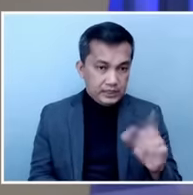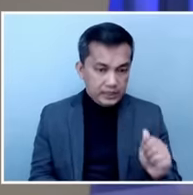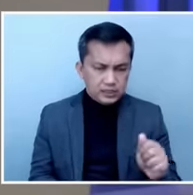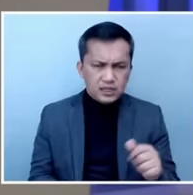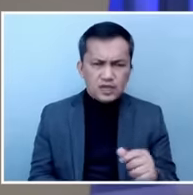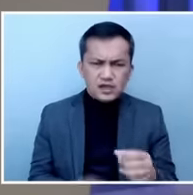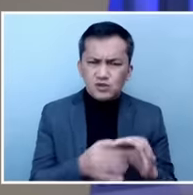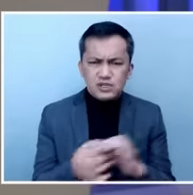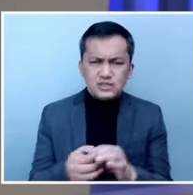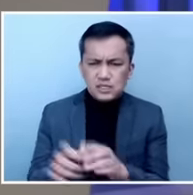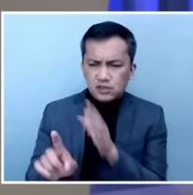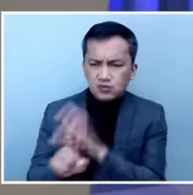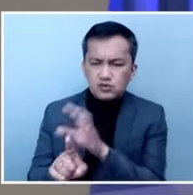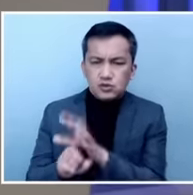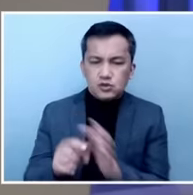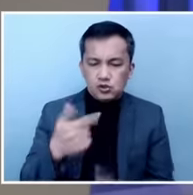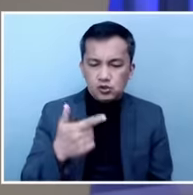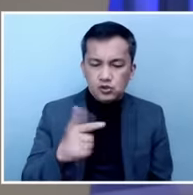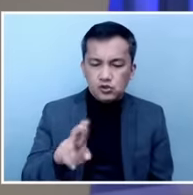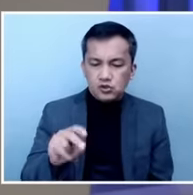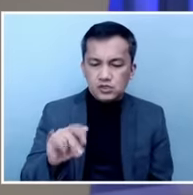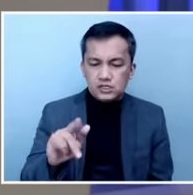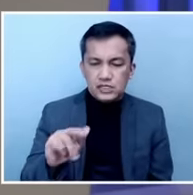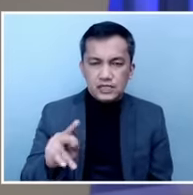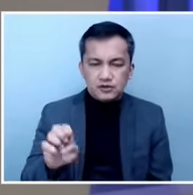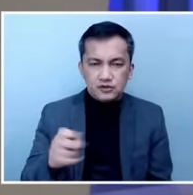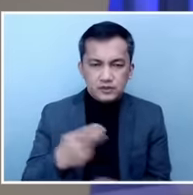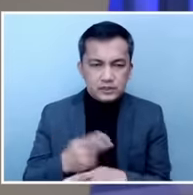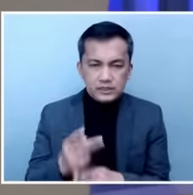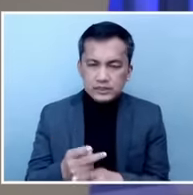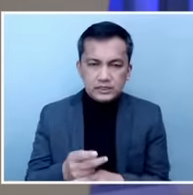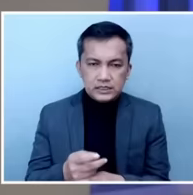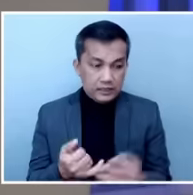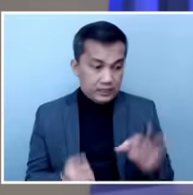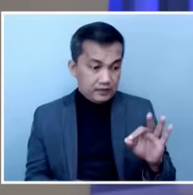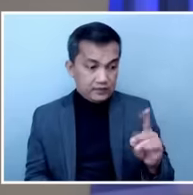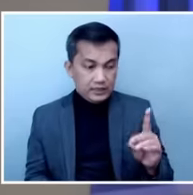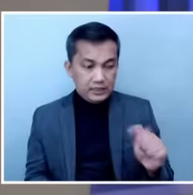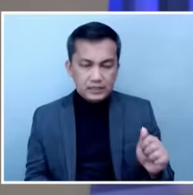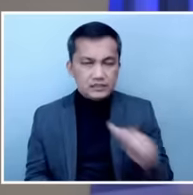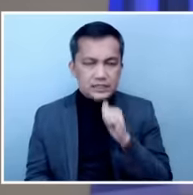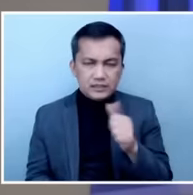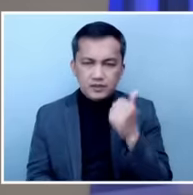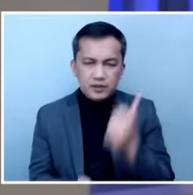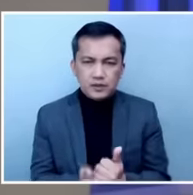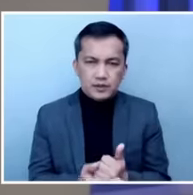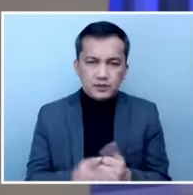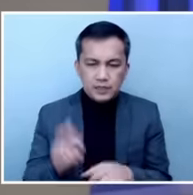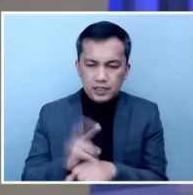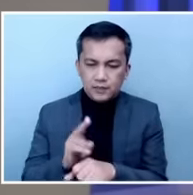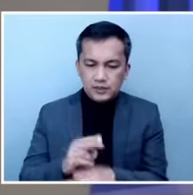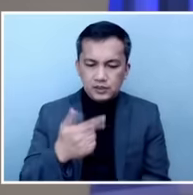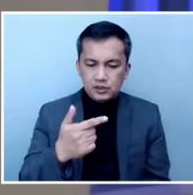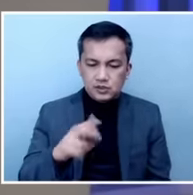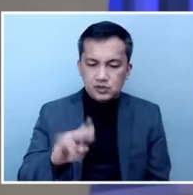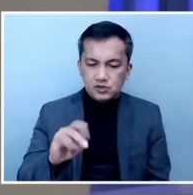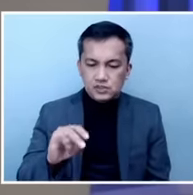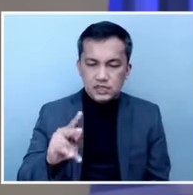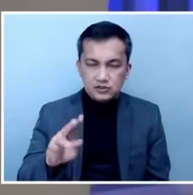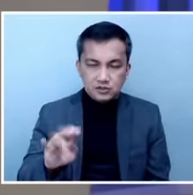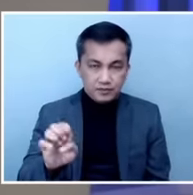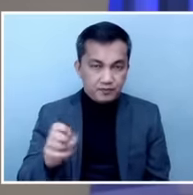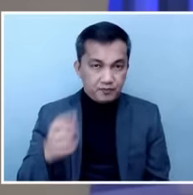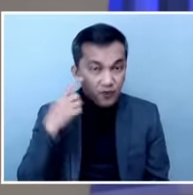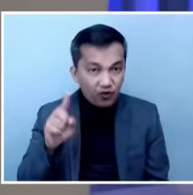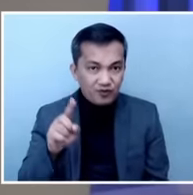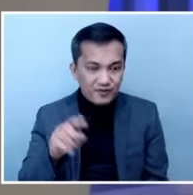products. Sa ngayon, hindi pa inaaprobahan ng FDA ang paggamit sa glutathione bilang pampaputi.